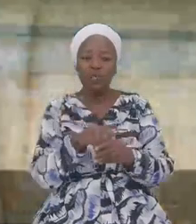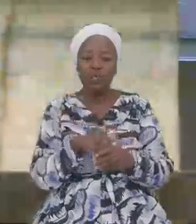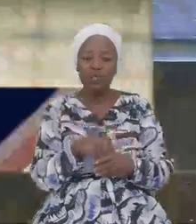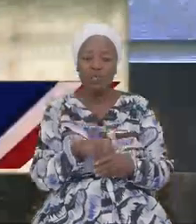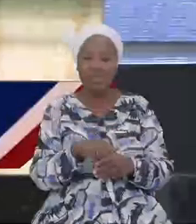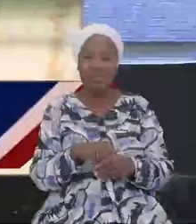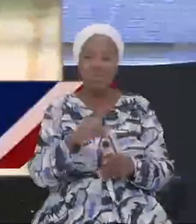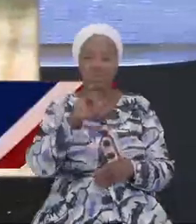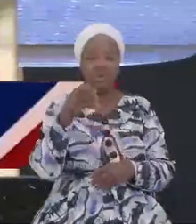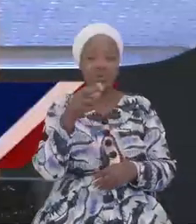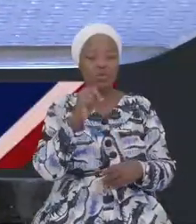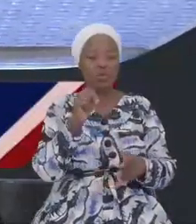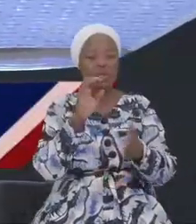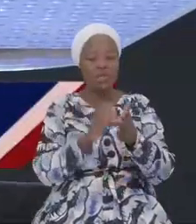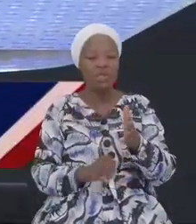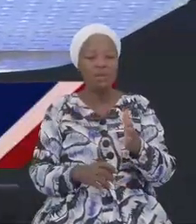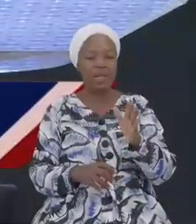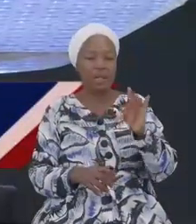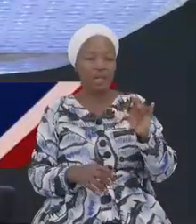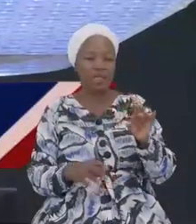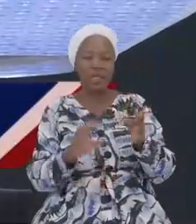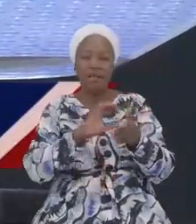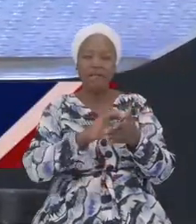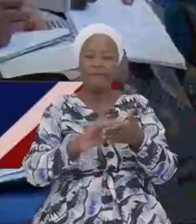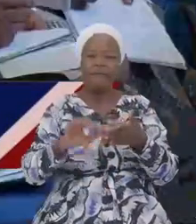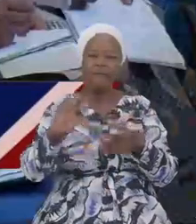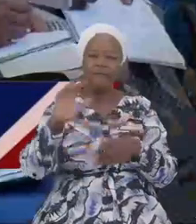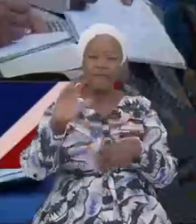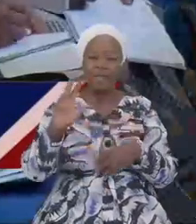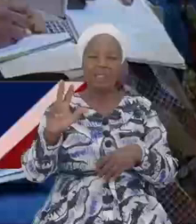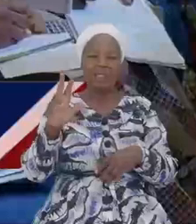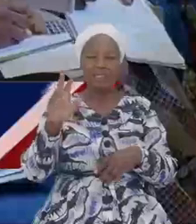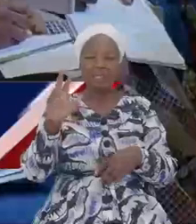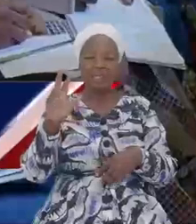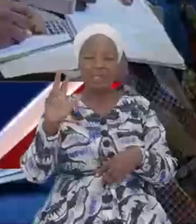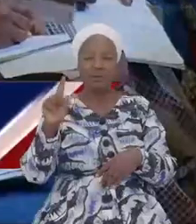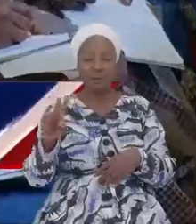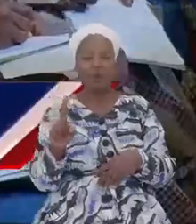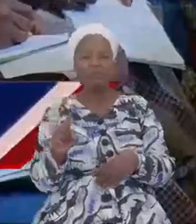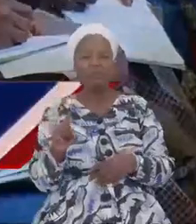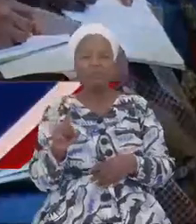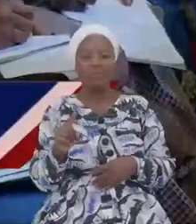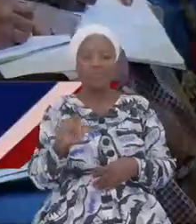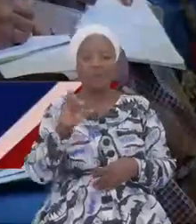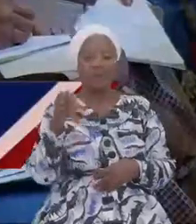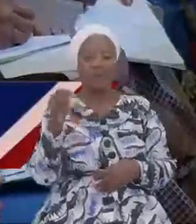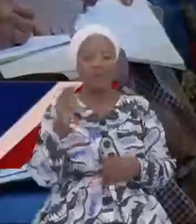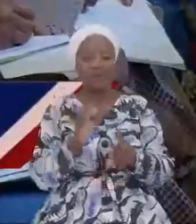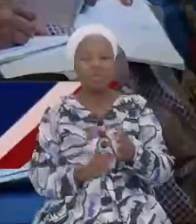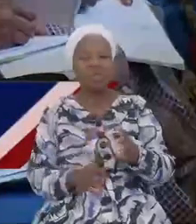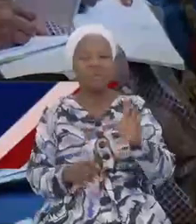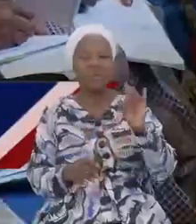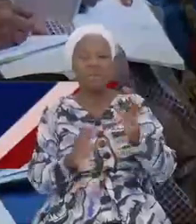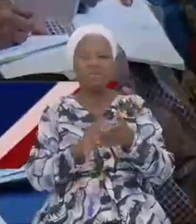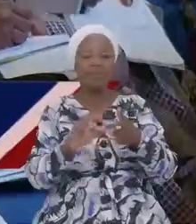Jean chapitre 8, verset 31. Jean chapitre 8, verset 31. Jean chapitre